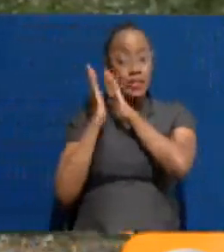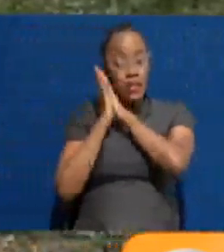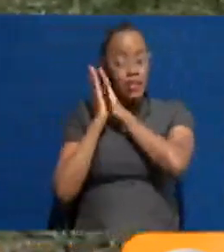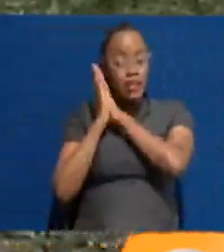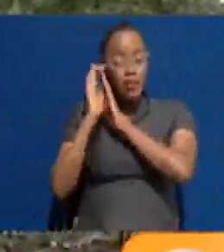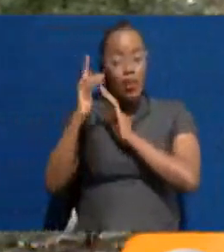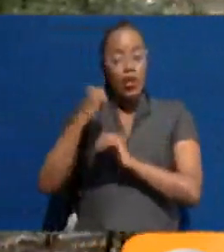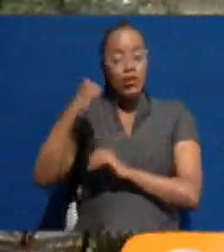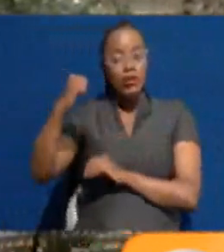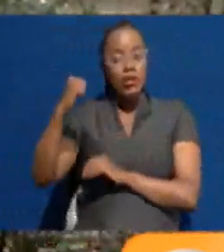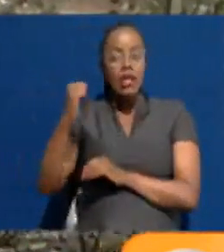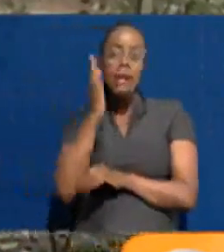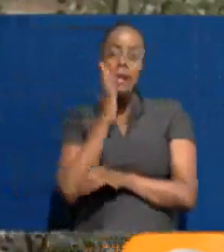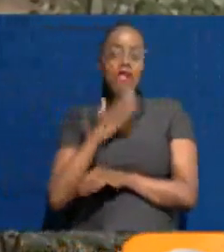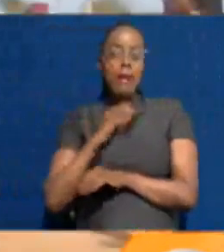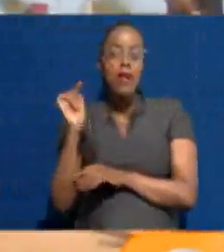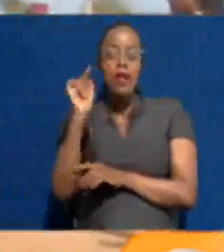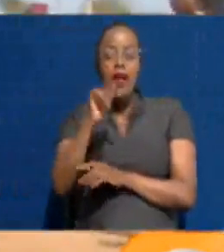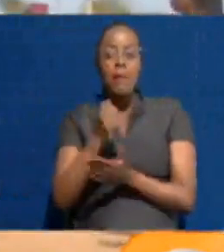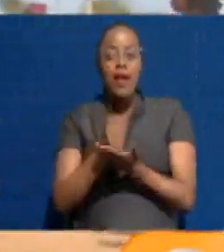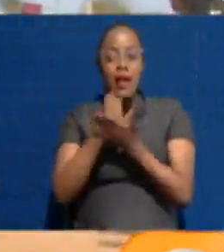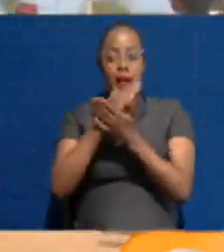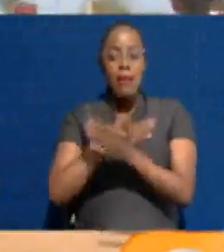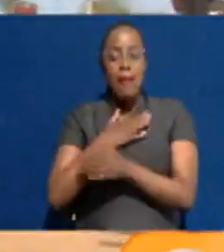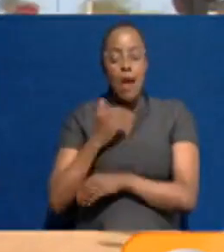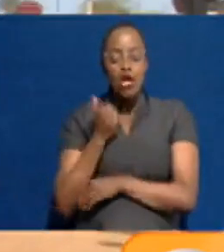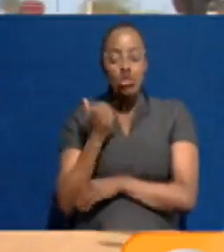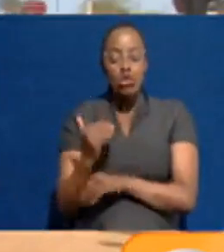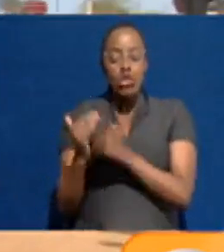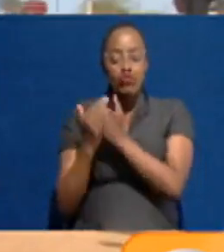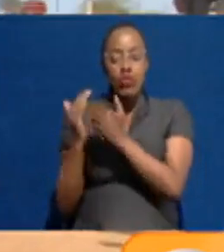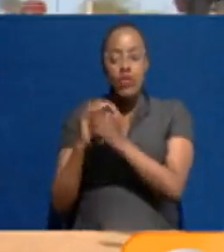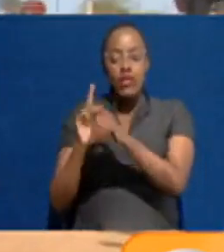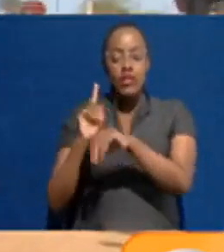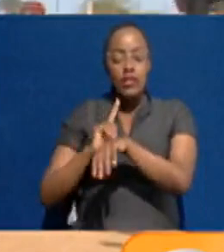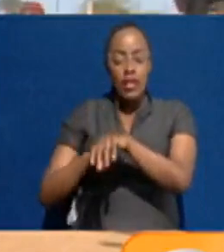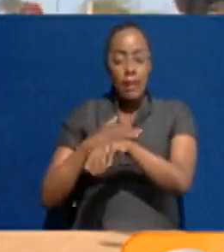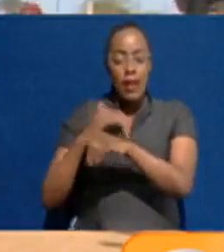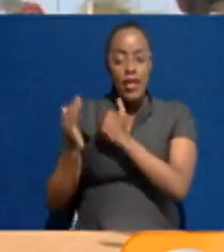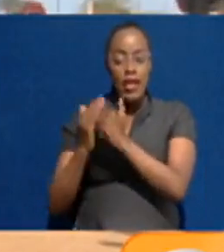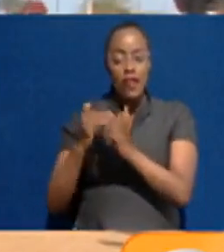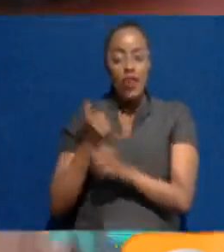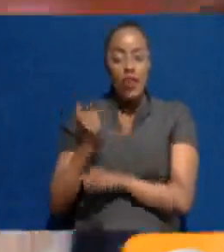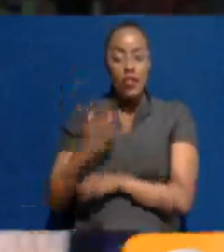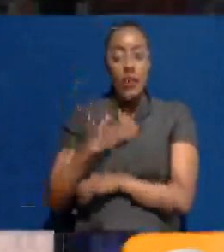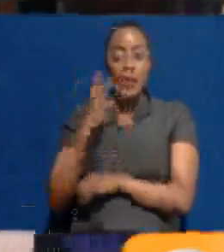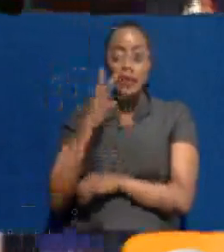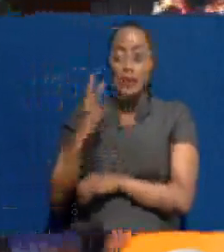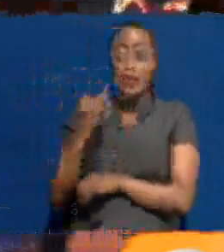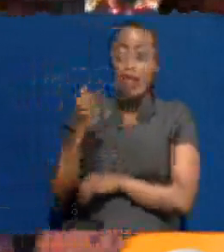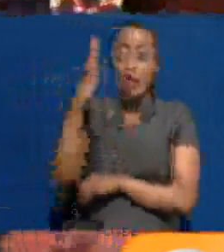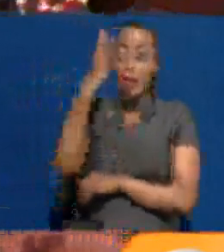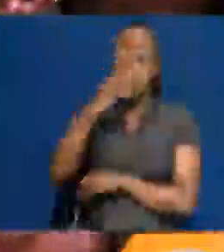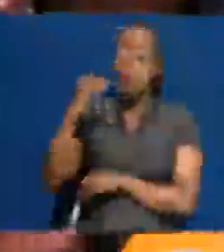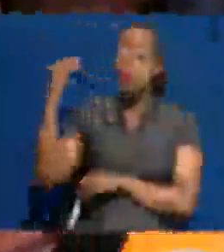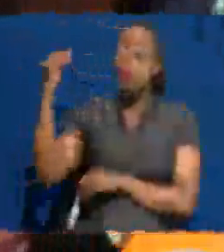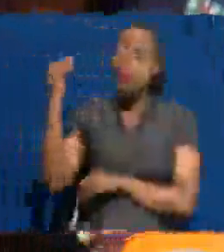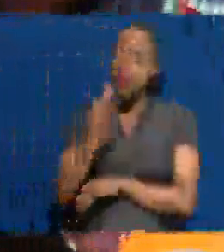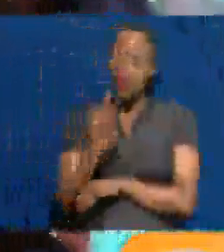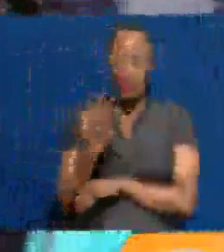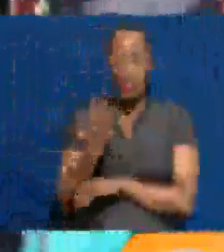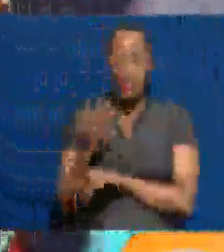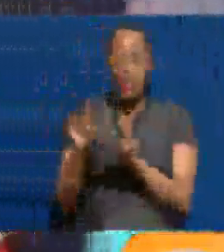side moja, mamangu akuja nisaidie msichana wangu. Nikimwangalia msichana wangu hivi vile alivyo mrembo, na